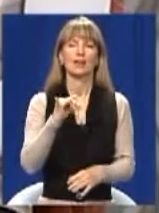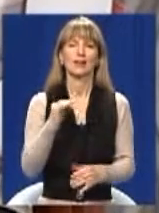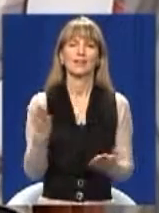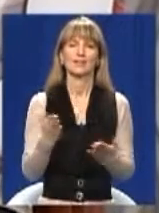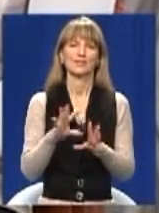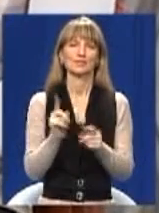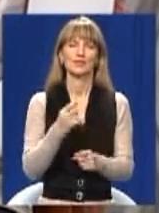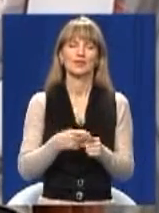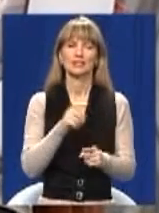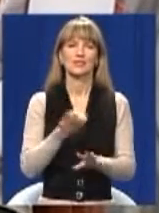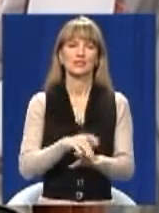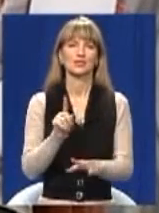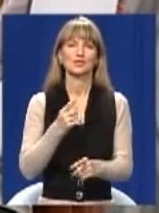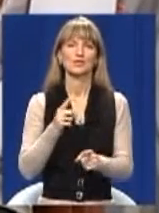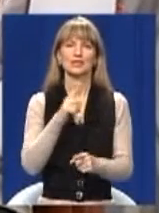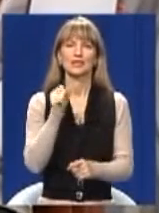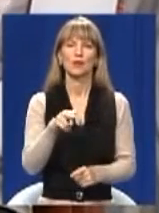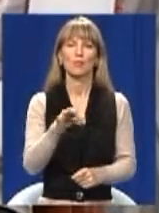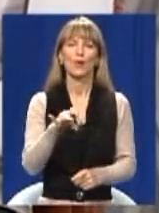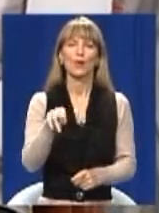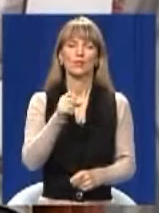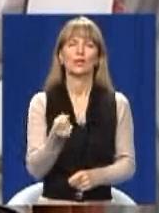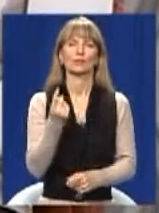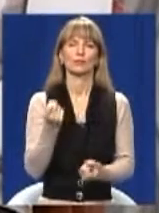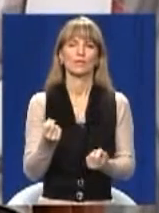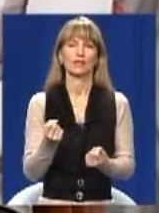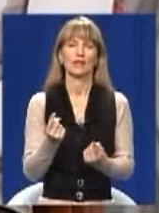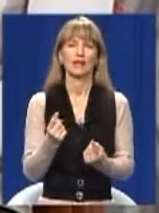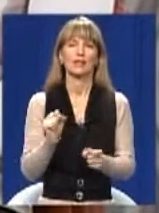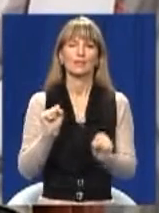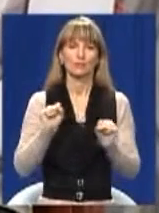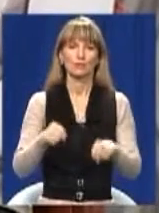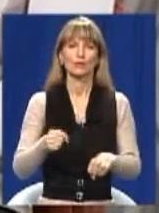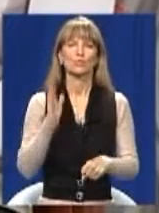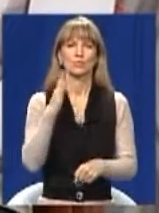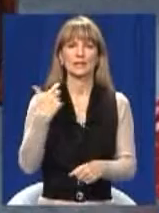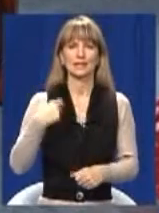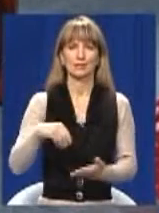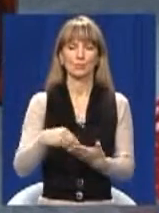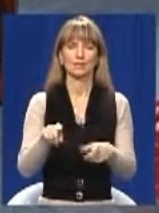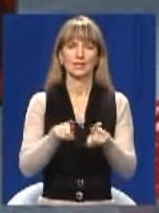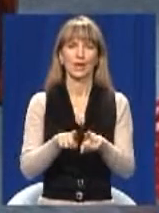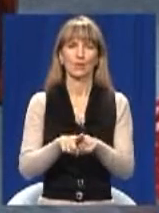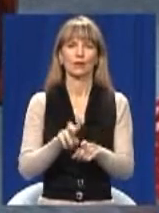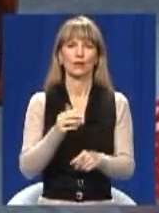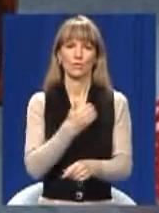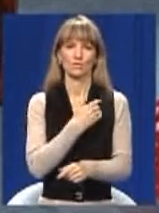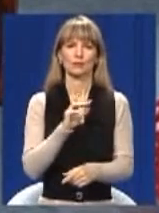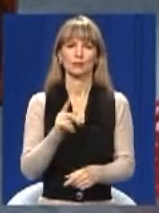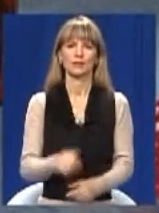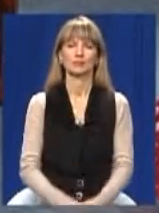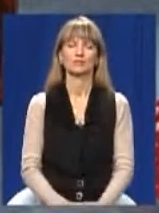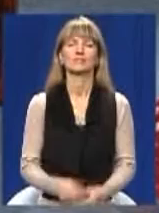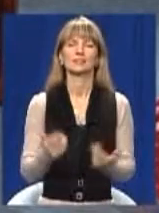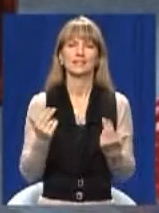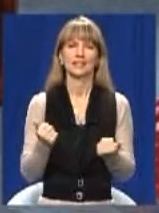взагалі, що це за кицька, що це за порода, звідки вона з'явилася. І, власне, можливо, колись у майбутньому собі його заведеш. Хотіла б?